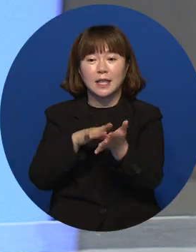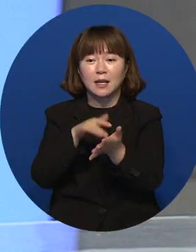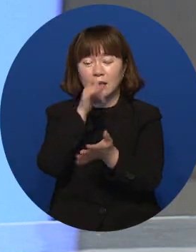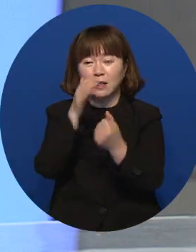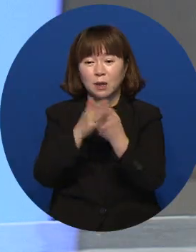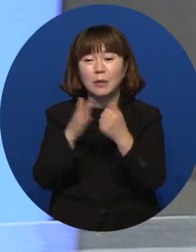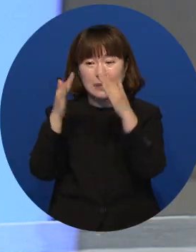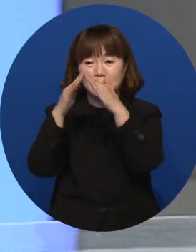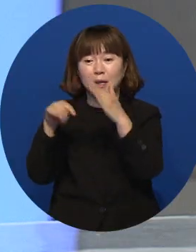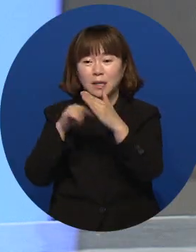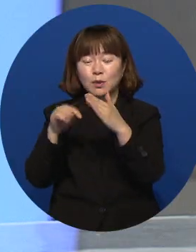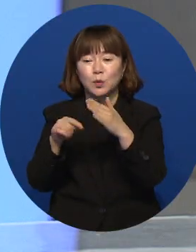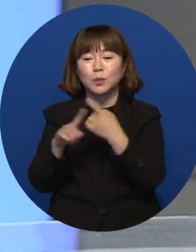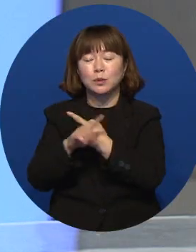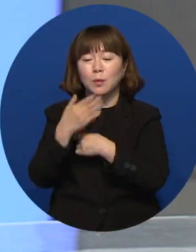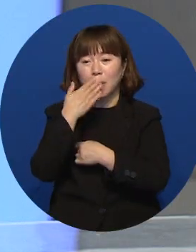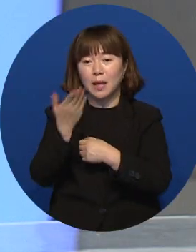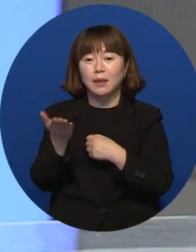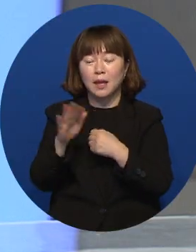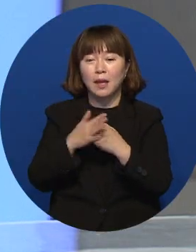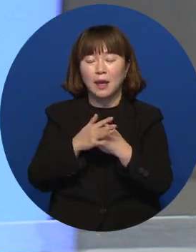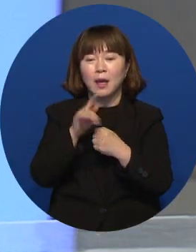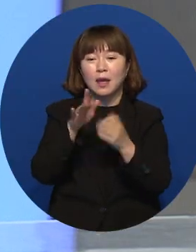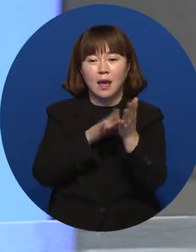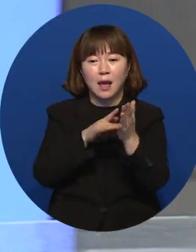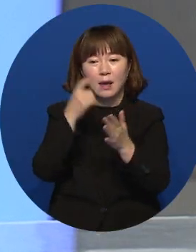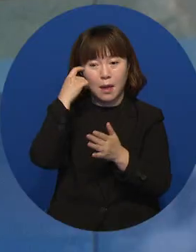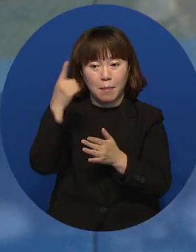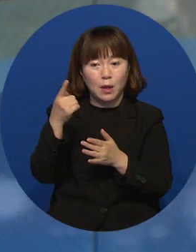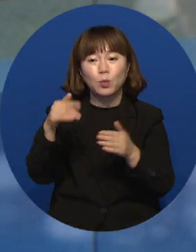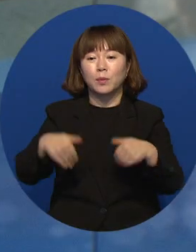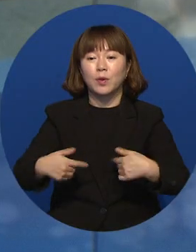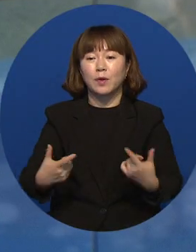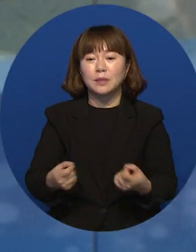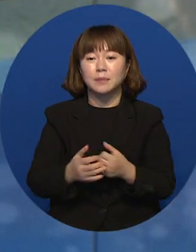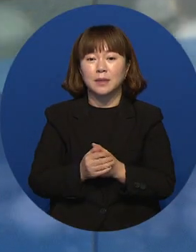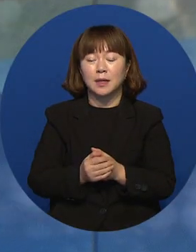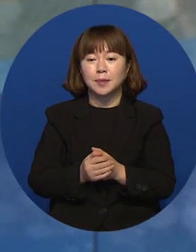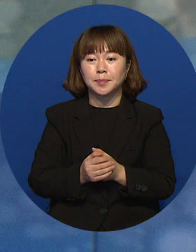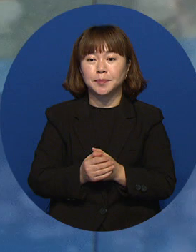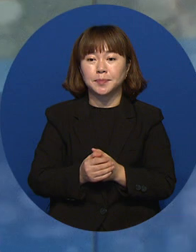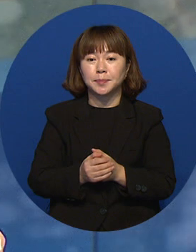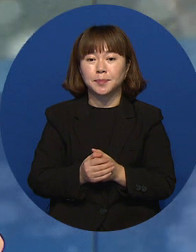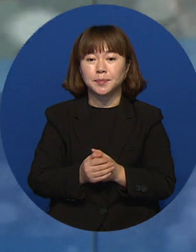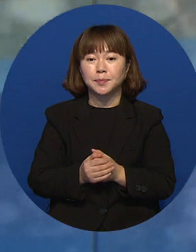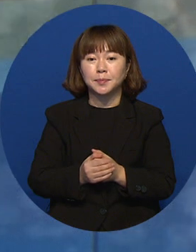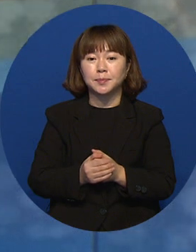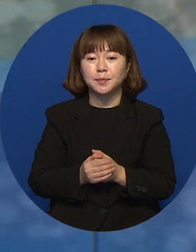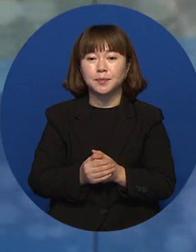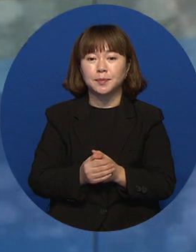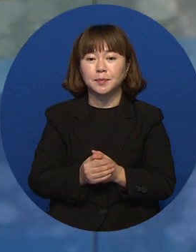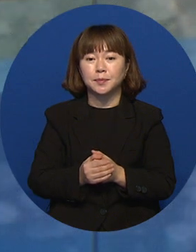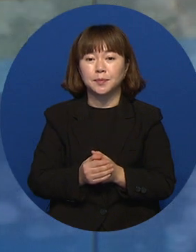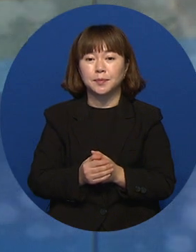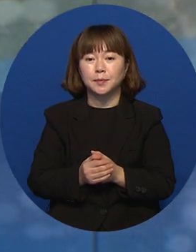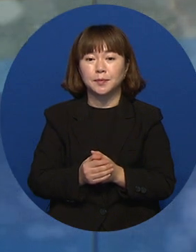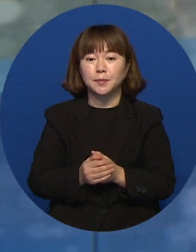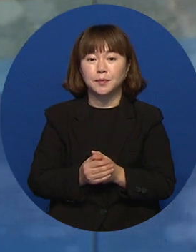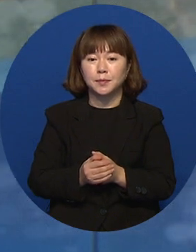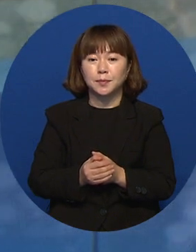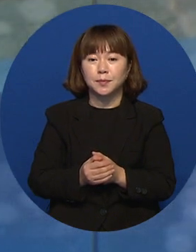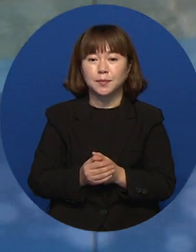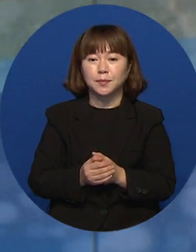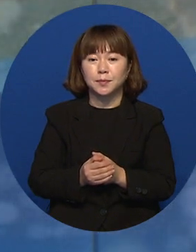된다는 것도 제가 분 얘도 말씀이 해드립니다 이상 걸려서 우리 국장님 더 말씀 할 수도 있으니까 말씀하시죠 예